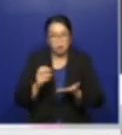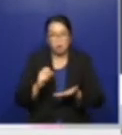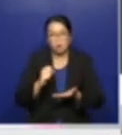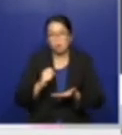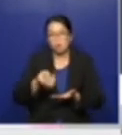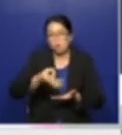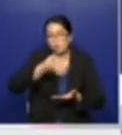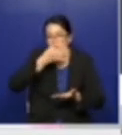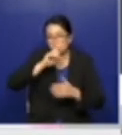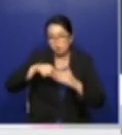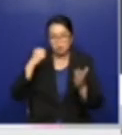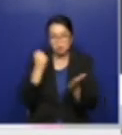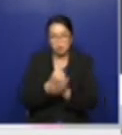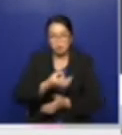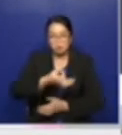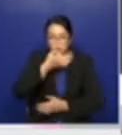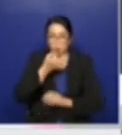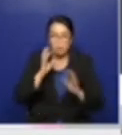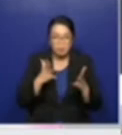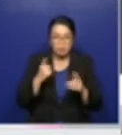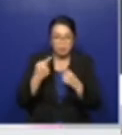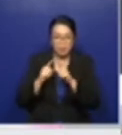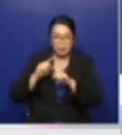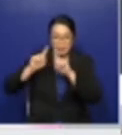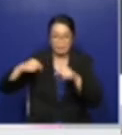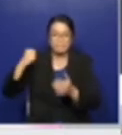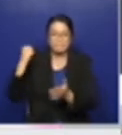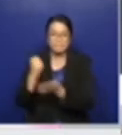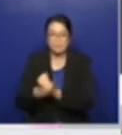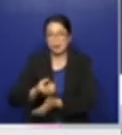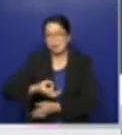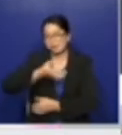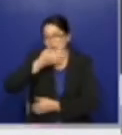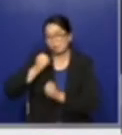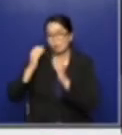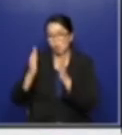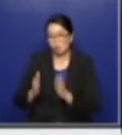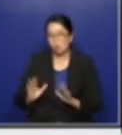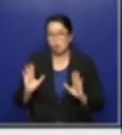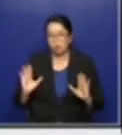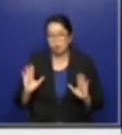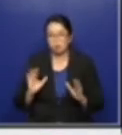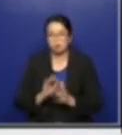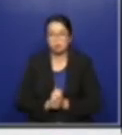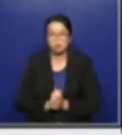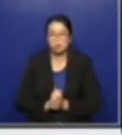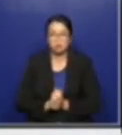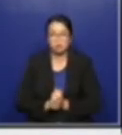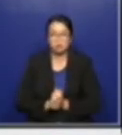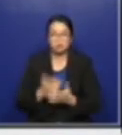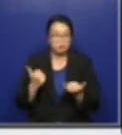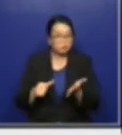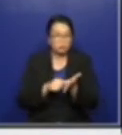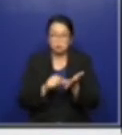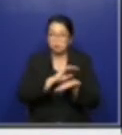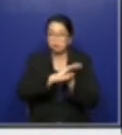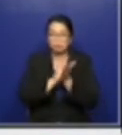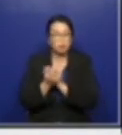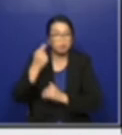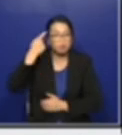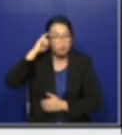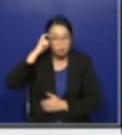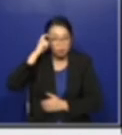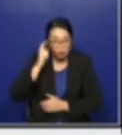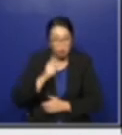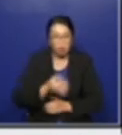ไม่ต้องมีให้มีใบอนุญาตประกอบอาชีพครูแล้วคณะปฏิรูปไม่รู้ฮะระหว่